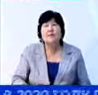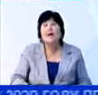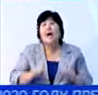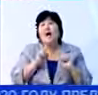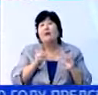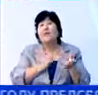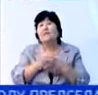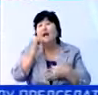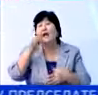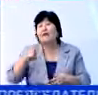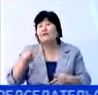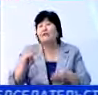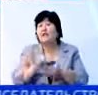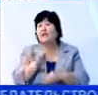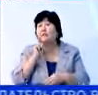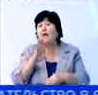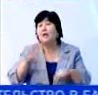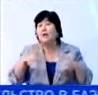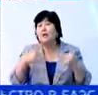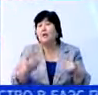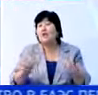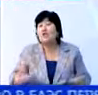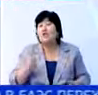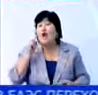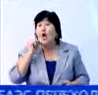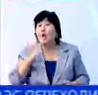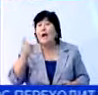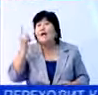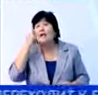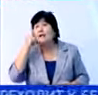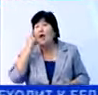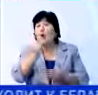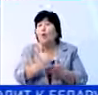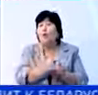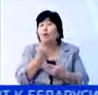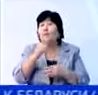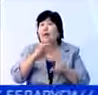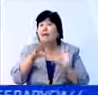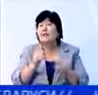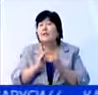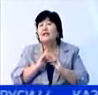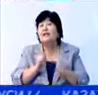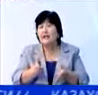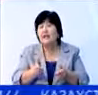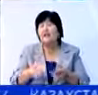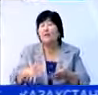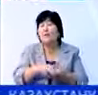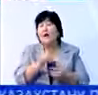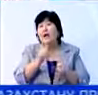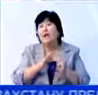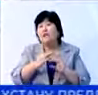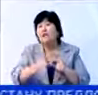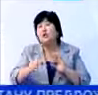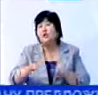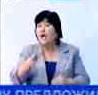Основная миссия ветерана – воспитание молодежи, передача ей жизненного опыта, знания, укрепление единства и согласия в обществе. В каждом населенном